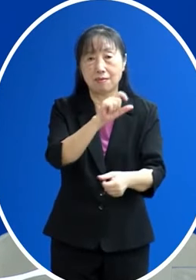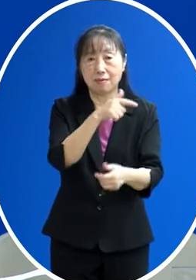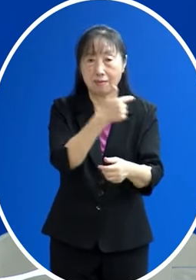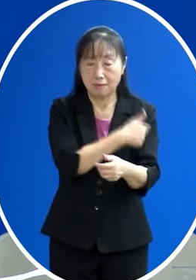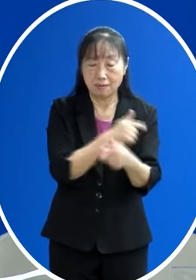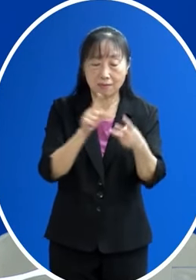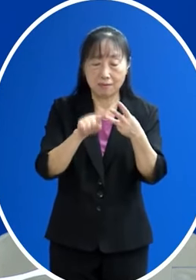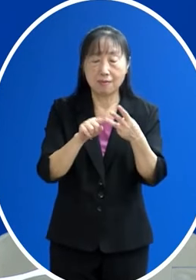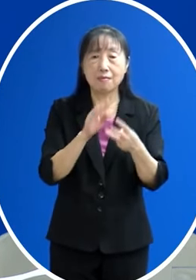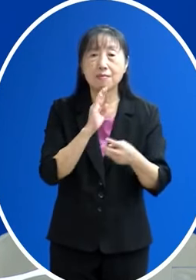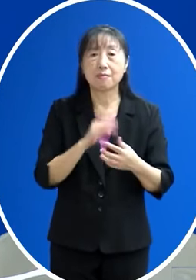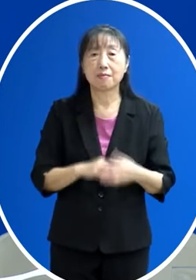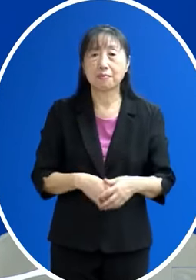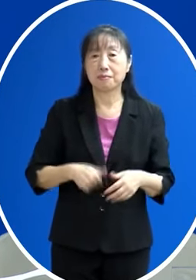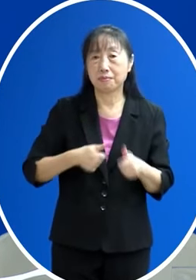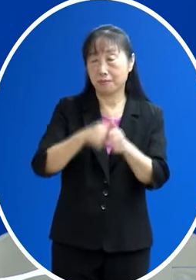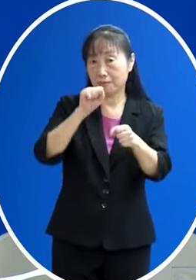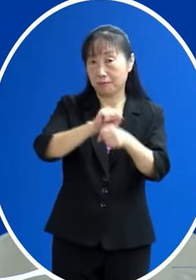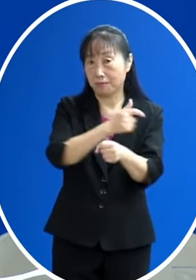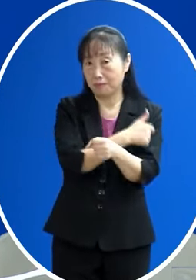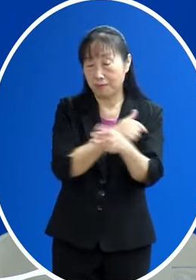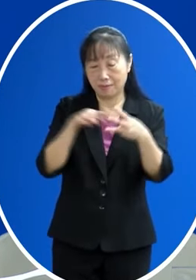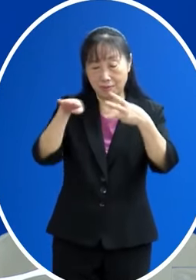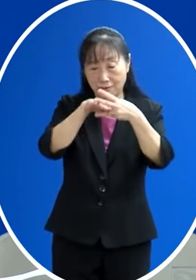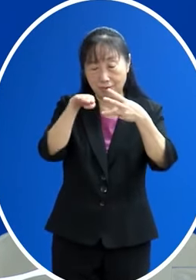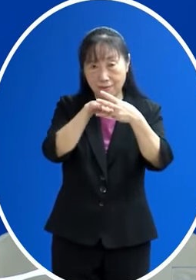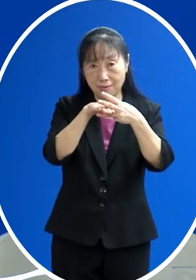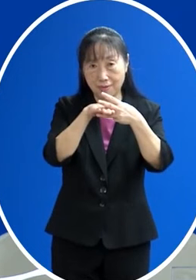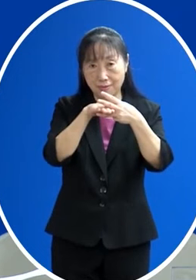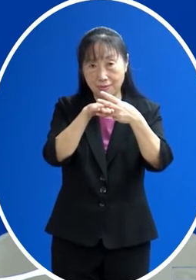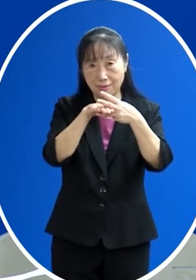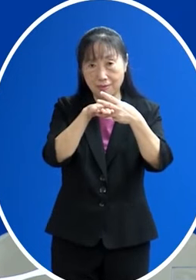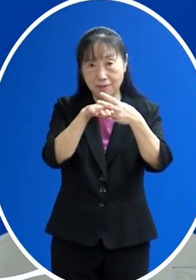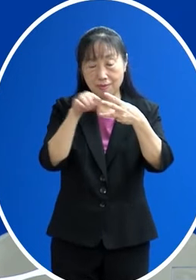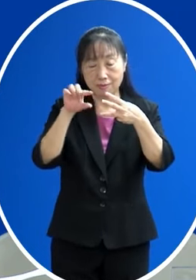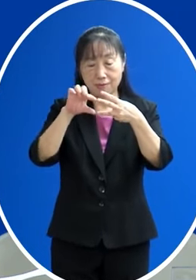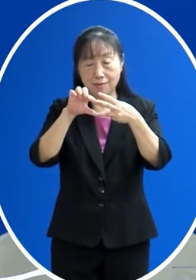疫量能与有效控管风险，经综合评估疫情情势，